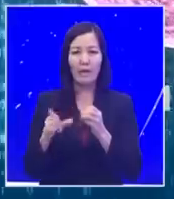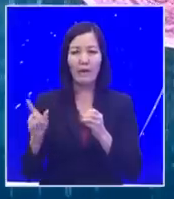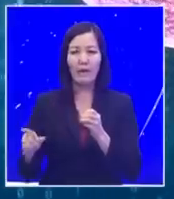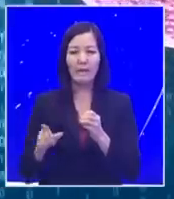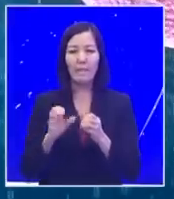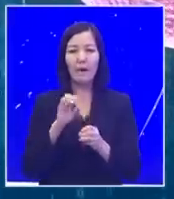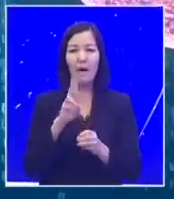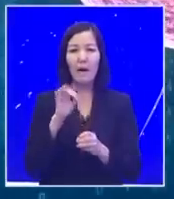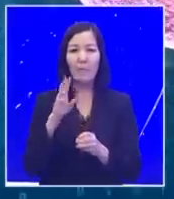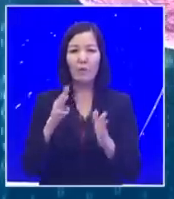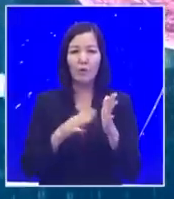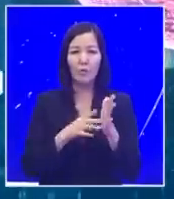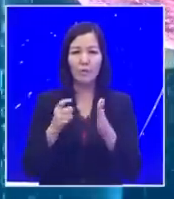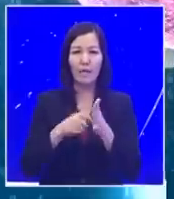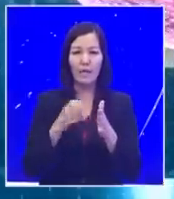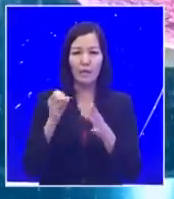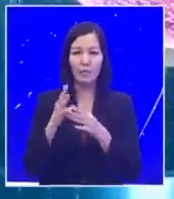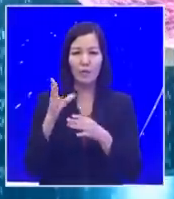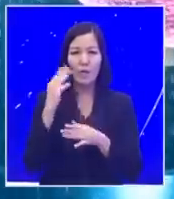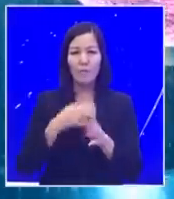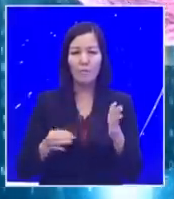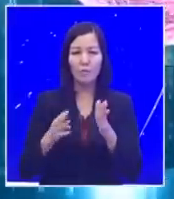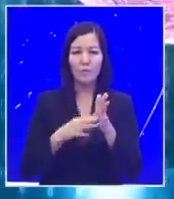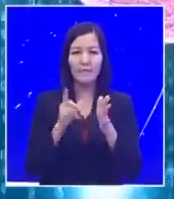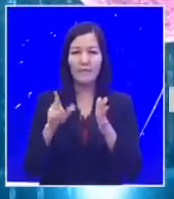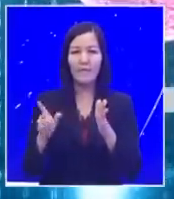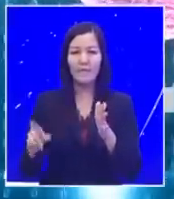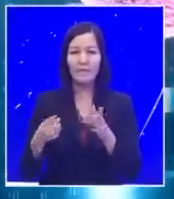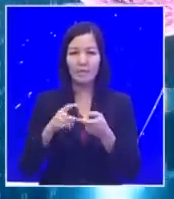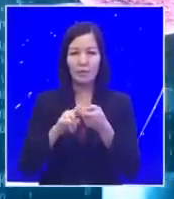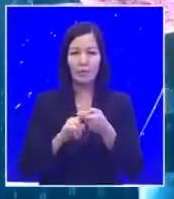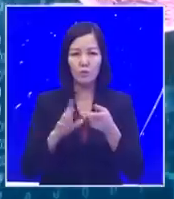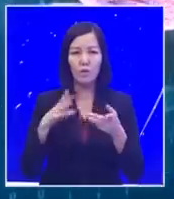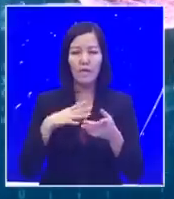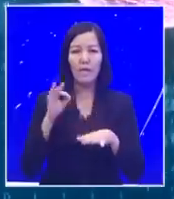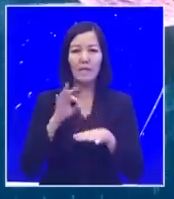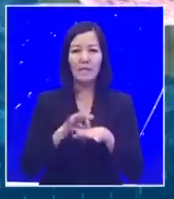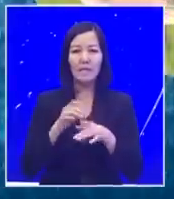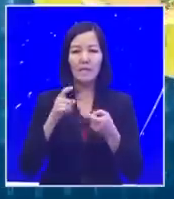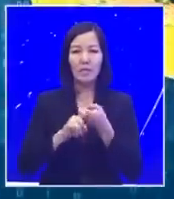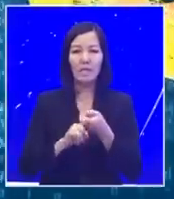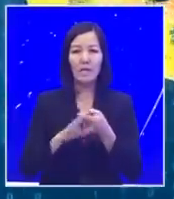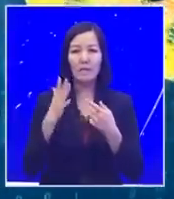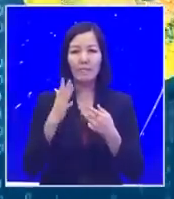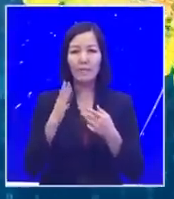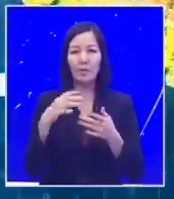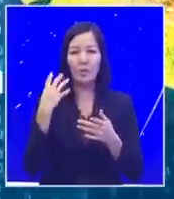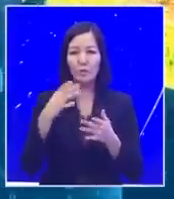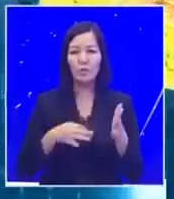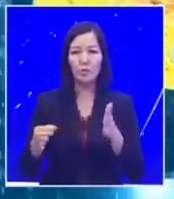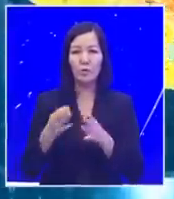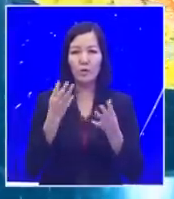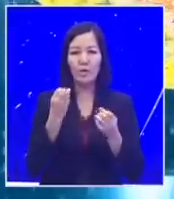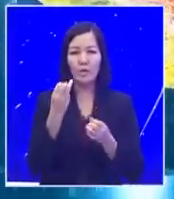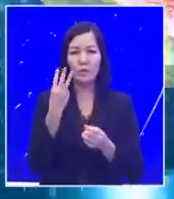Ақмолада 9, Қарағанды 13, Алматы облысында 8 азамат қауіпті вирусты жұқтырды. Дертке шалдыққандардың 5-еуі Қызылорда облысынан,